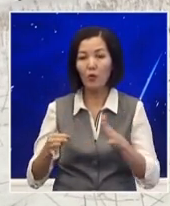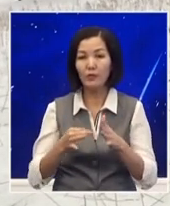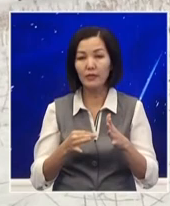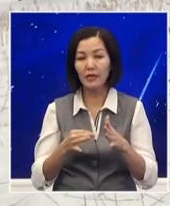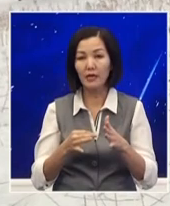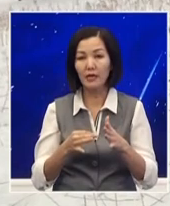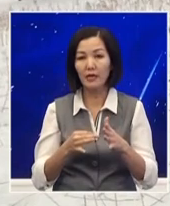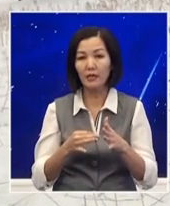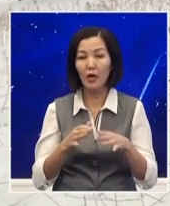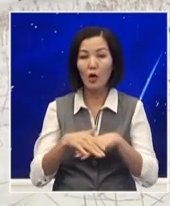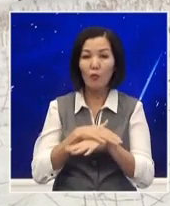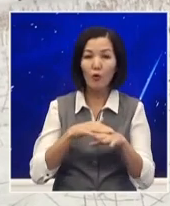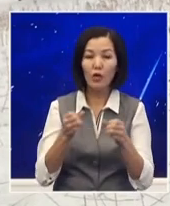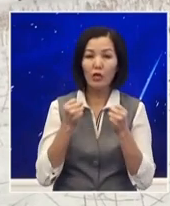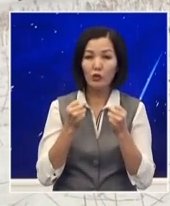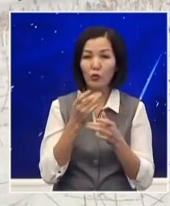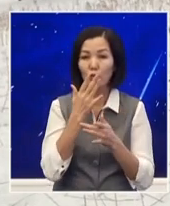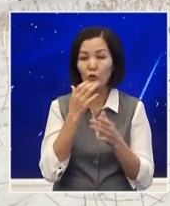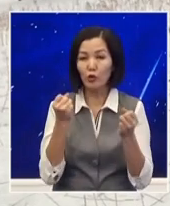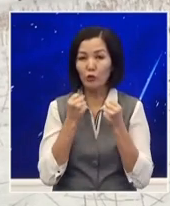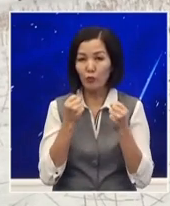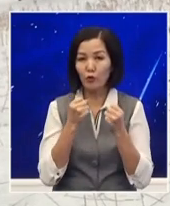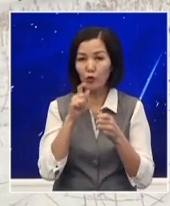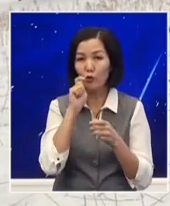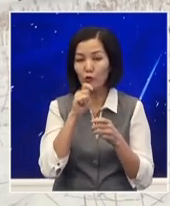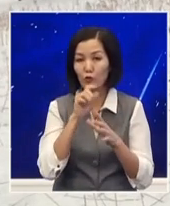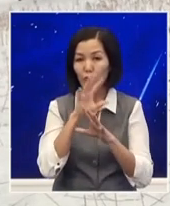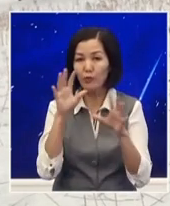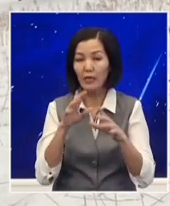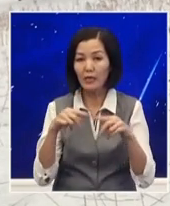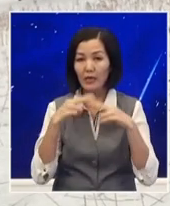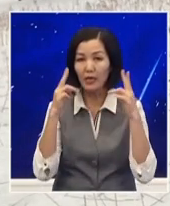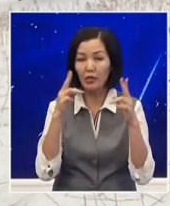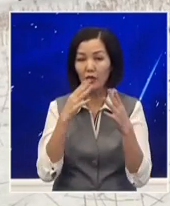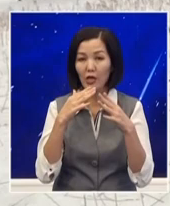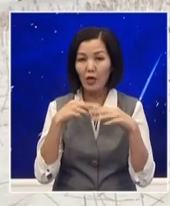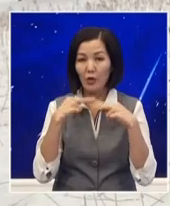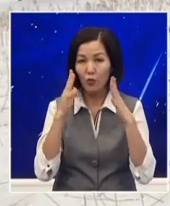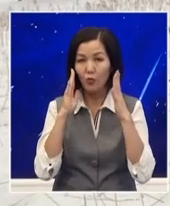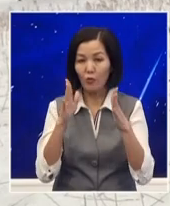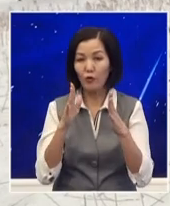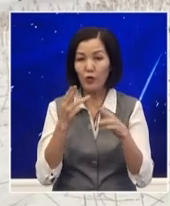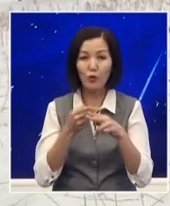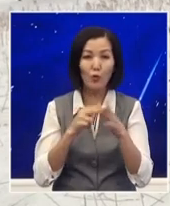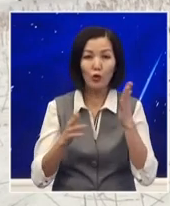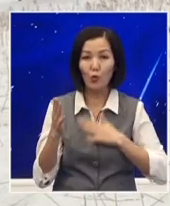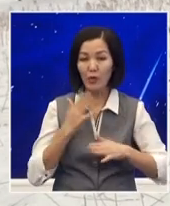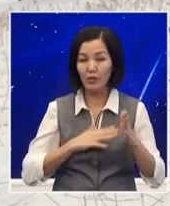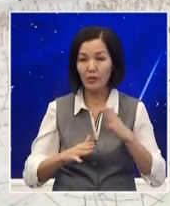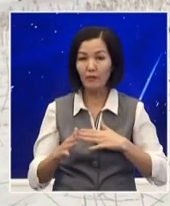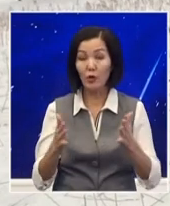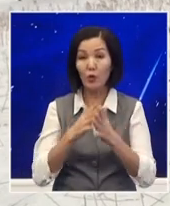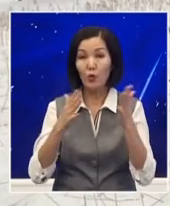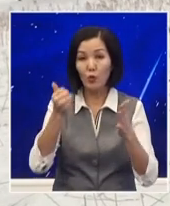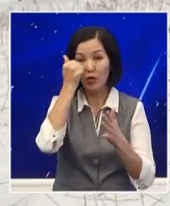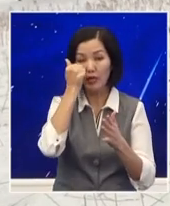осы бұқаралық спорттың ішінде, ұлттық спорттың ішінде осы құсбегілікке өте ерекше көңіл бөлетіндігіне мен шындығында қуанамын, қуаныштымын. Үлкен